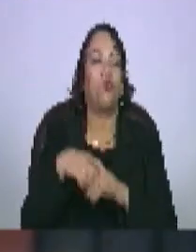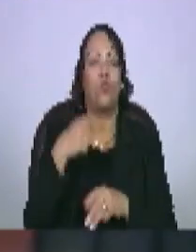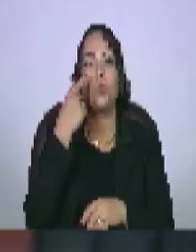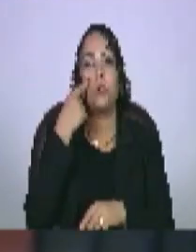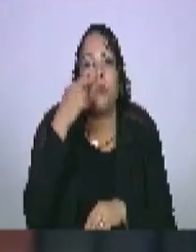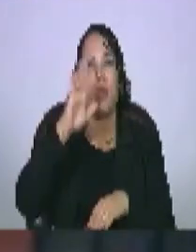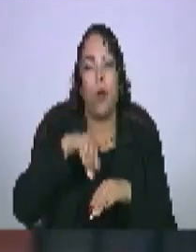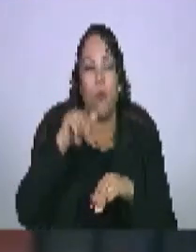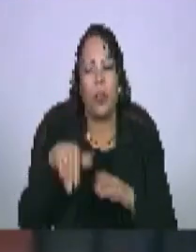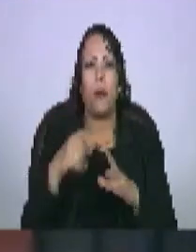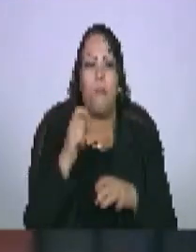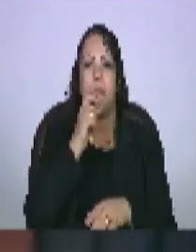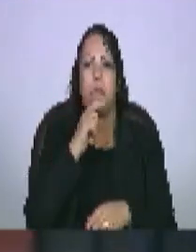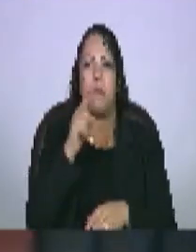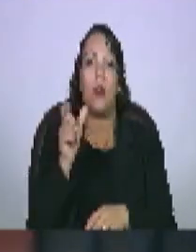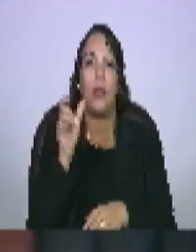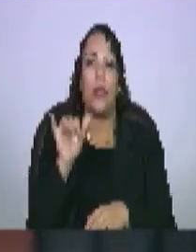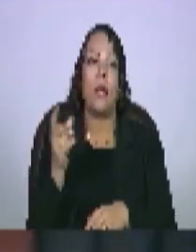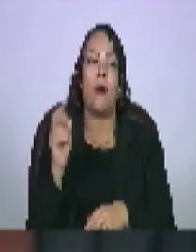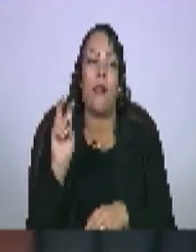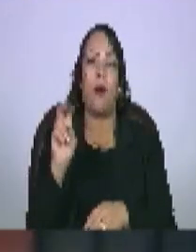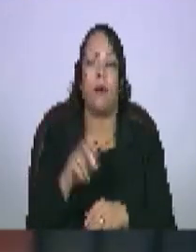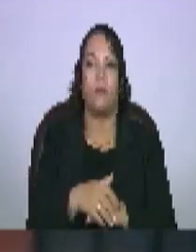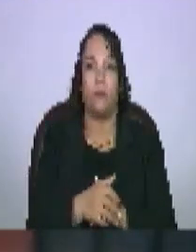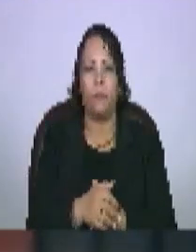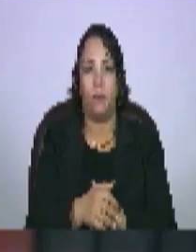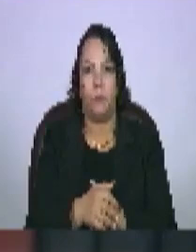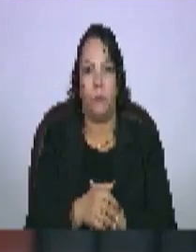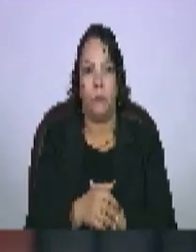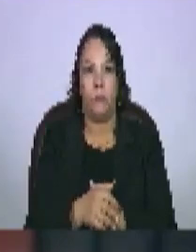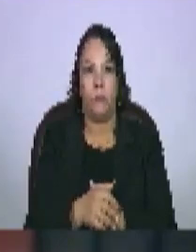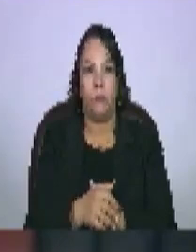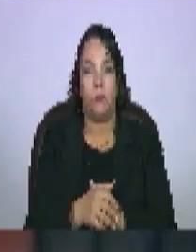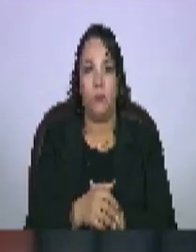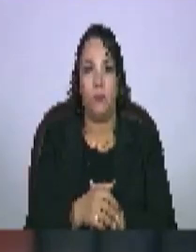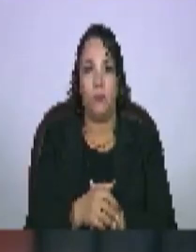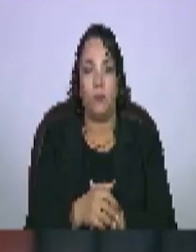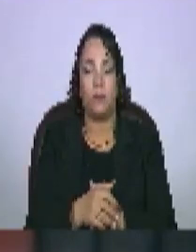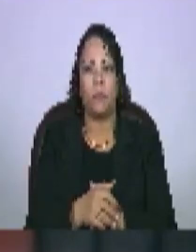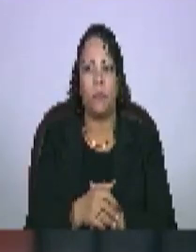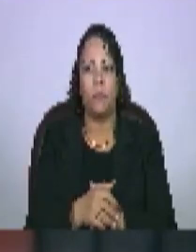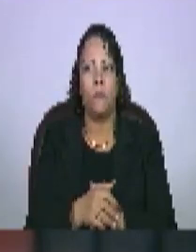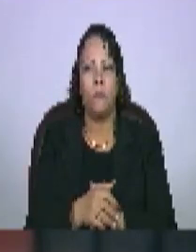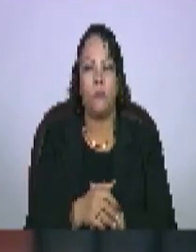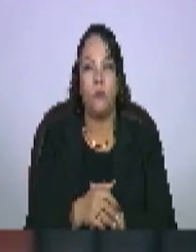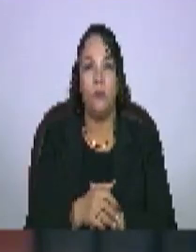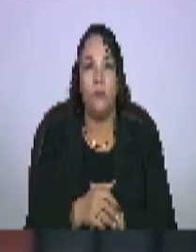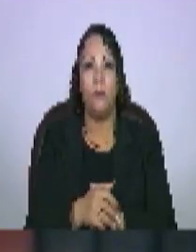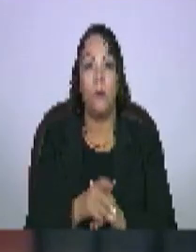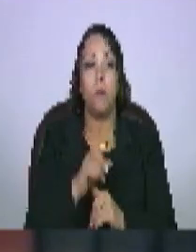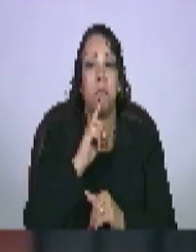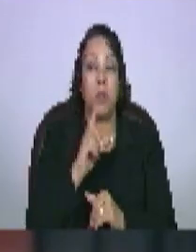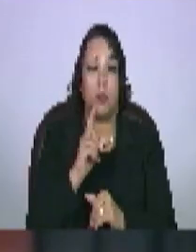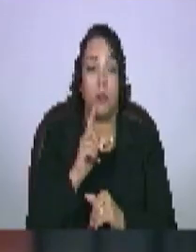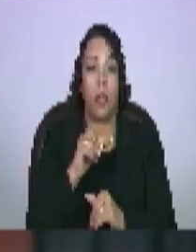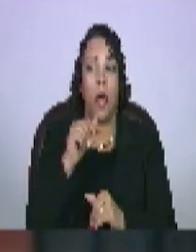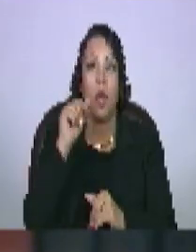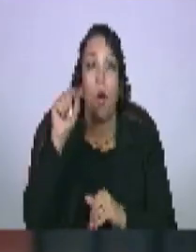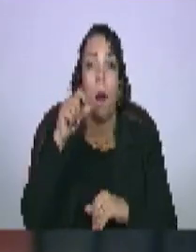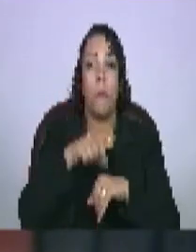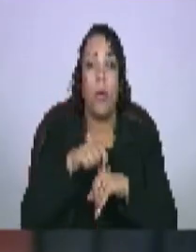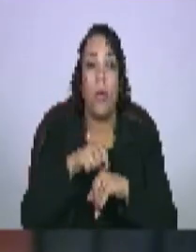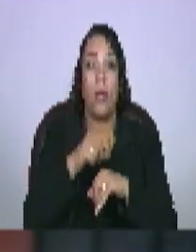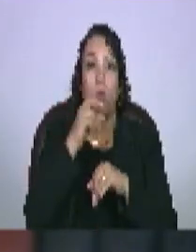شفناه دلوقتي في حادثه الطالبه نيره صلاح لكن انا بتكلم